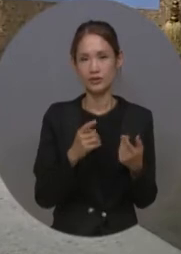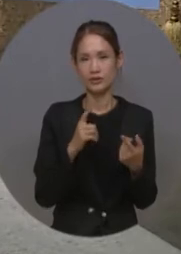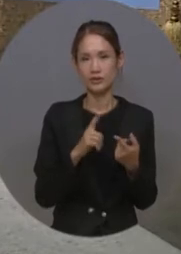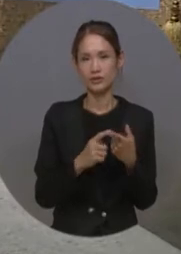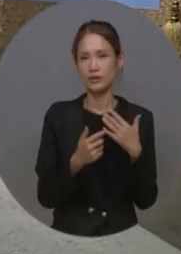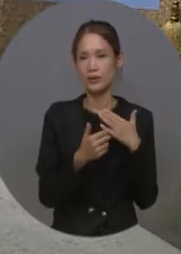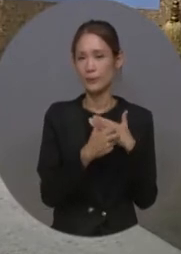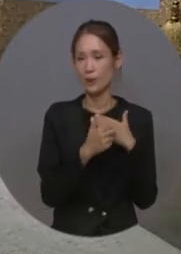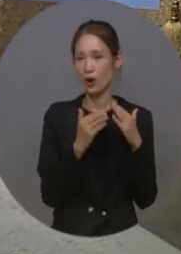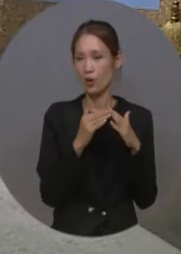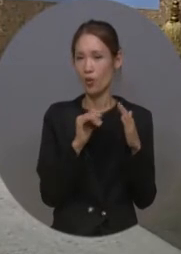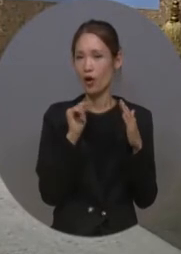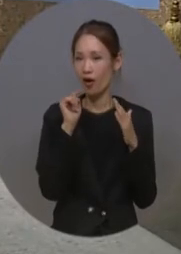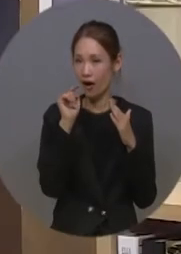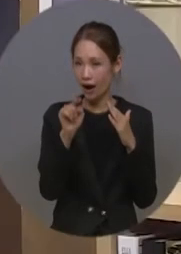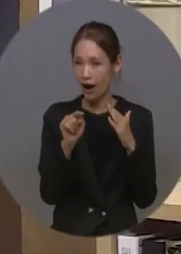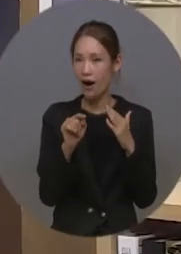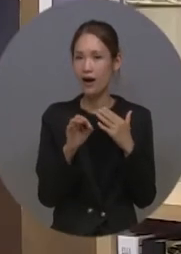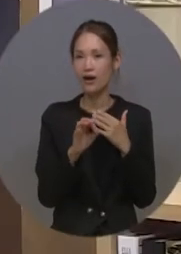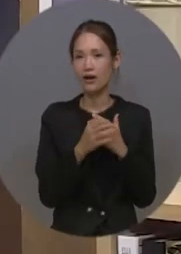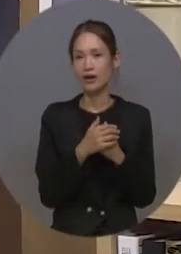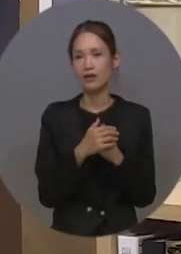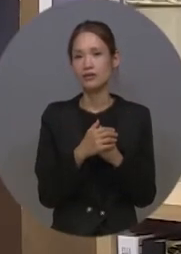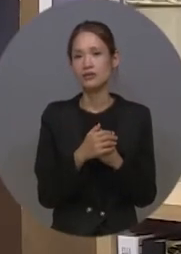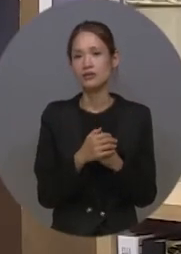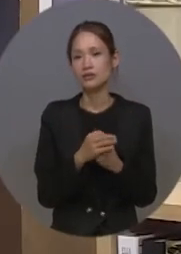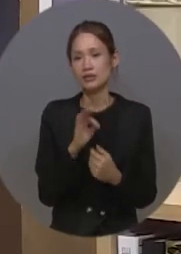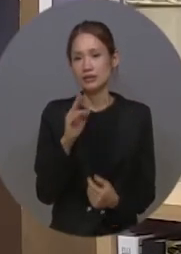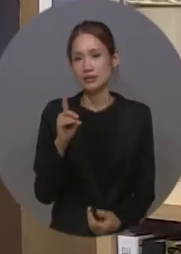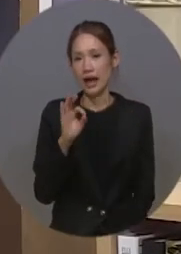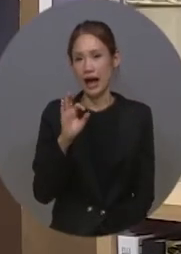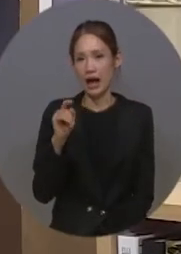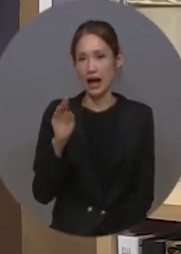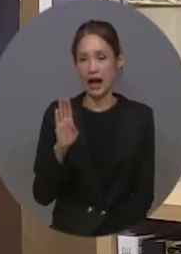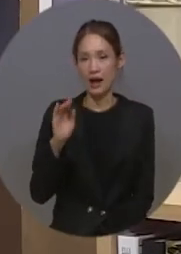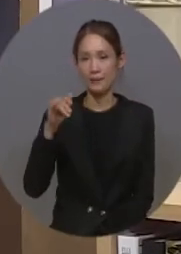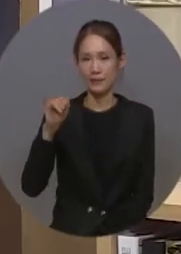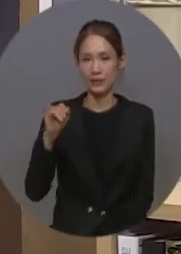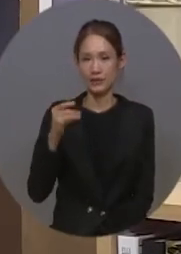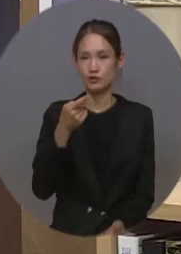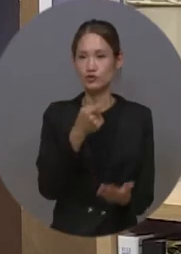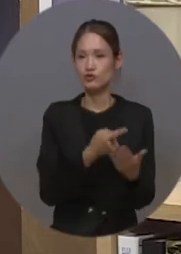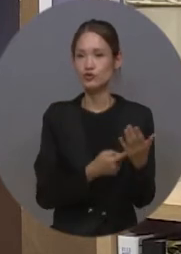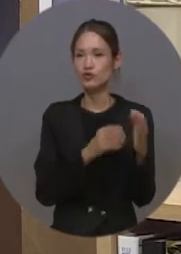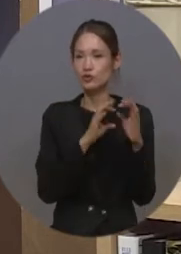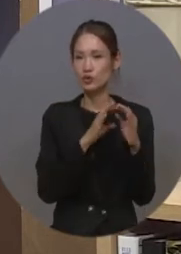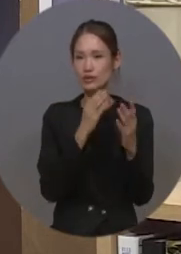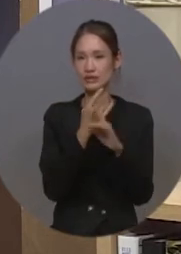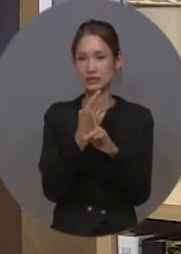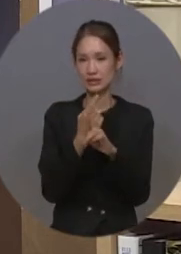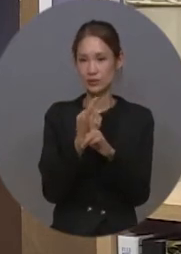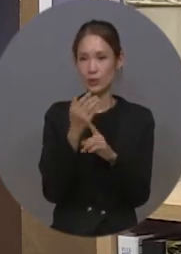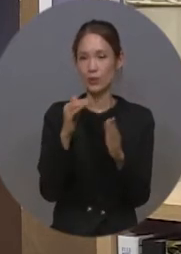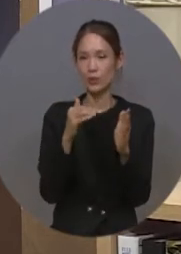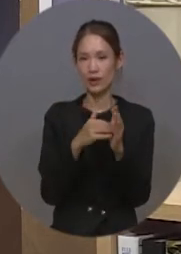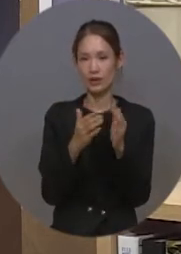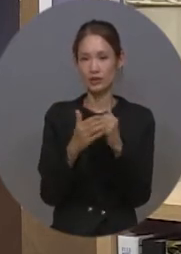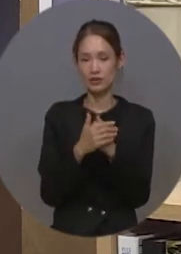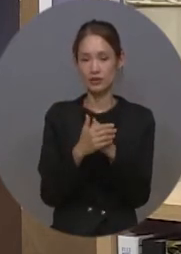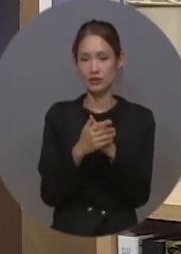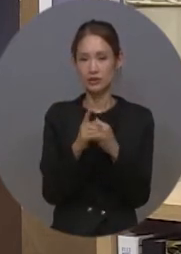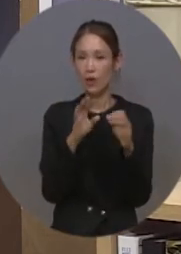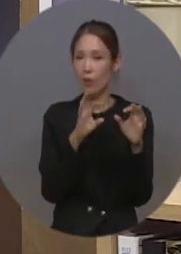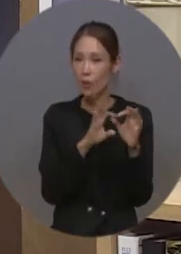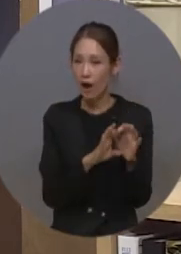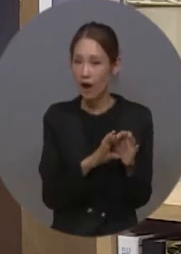이제 병원에 가게 된다면 양압기라든지 수술로 이렇게 치료를 하게 되는데 이 부분에 대해서는 대표님은 좀